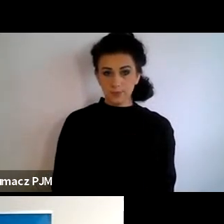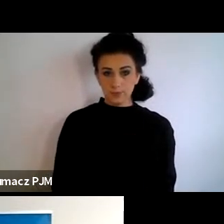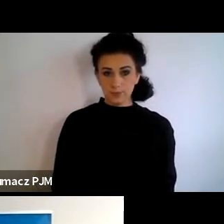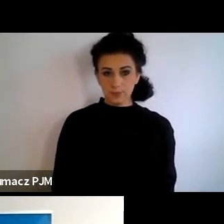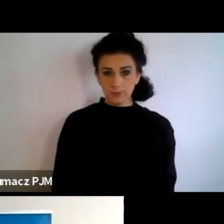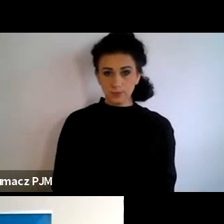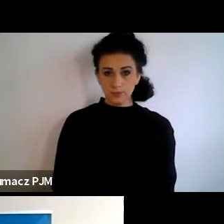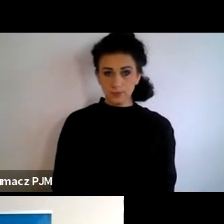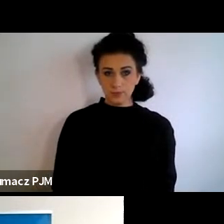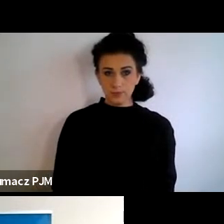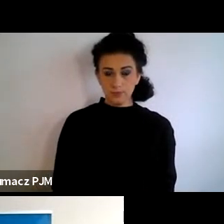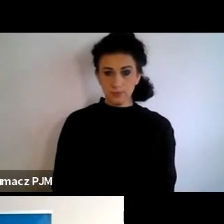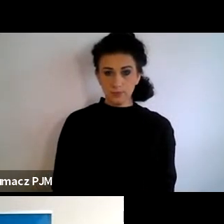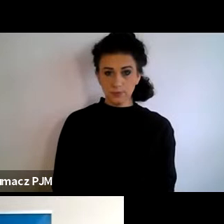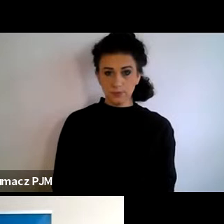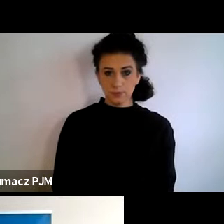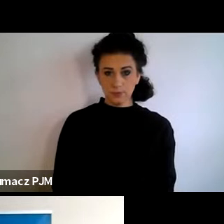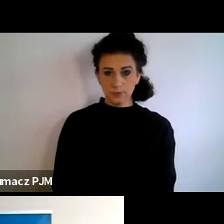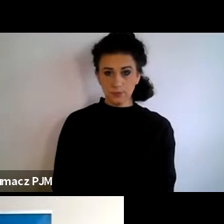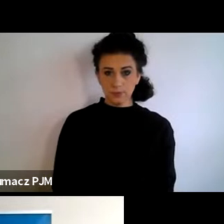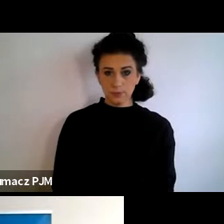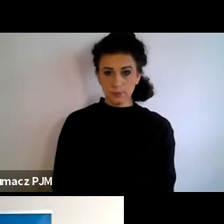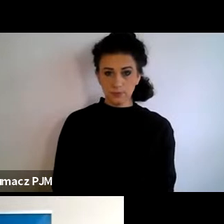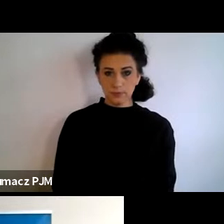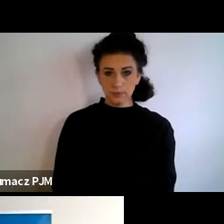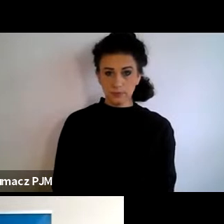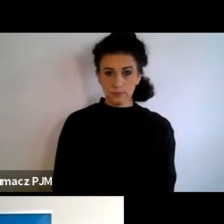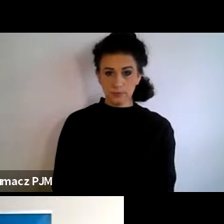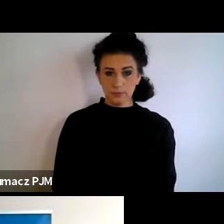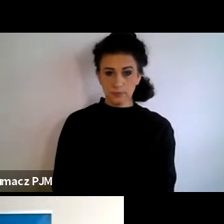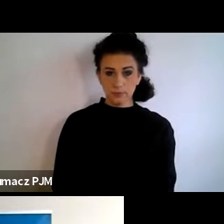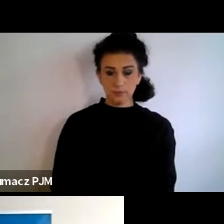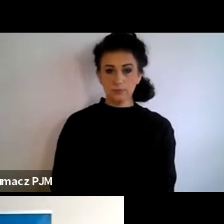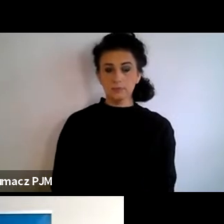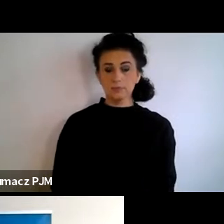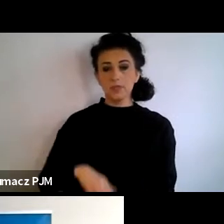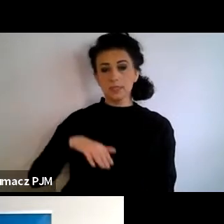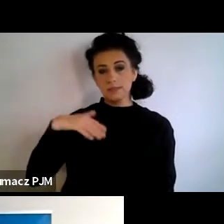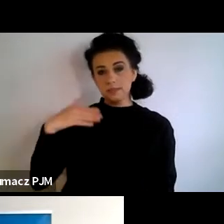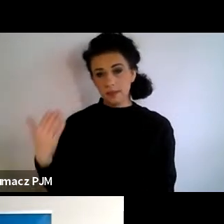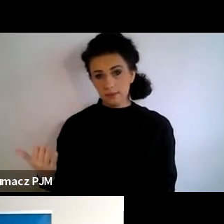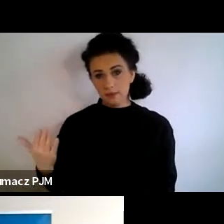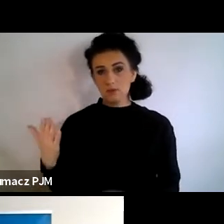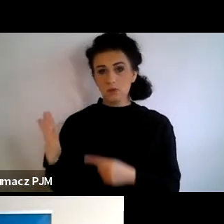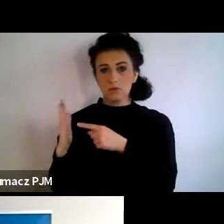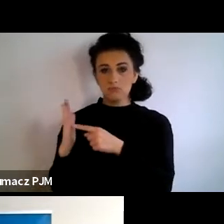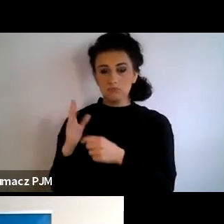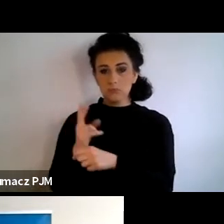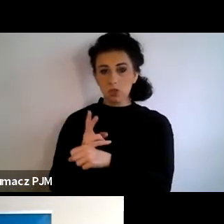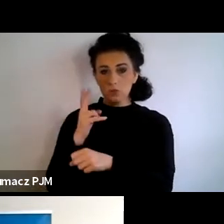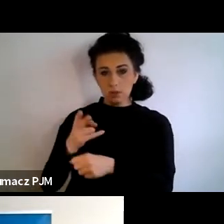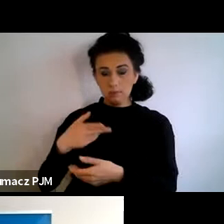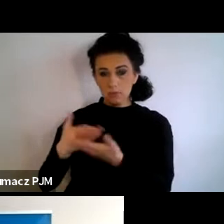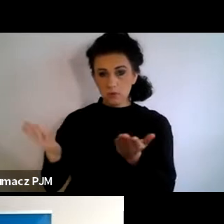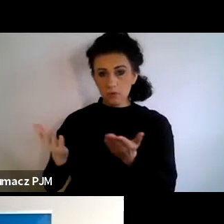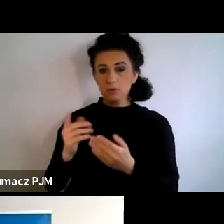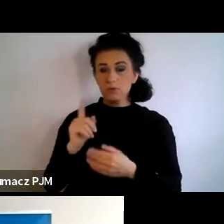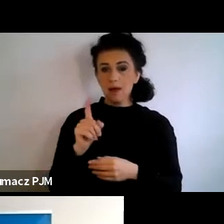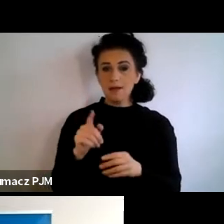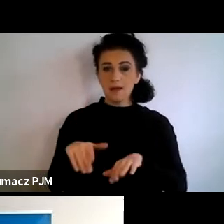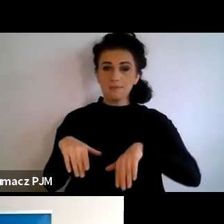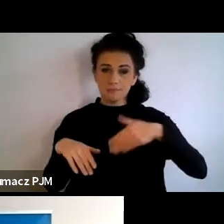No tutaj też myślę, że z jednej strony mamy kwestię dostępności, ale ludzie też różnie postrzegają ergonomię,